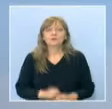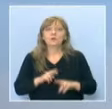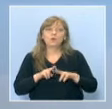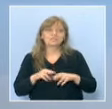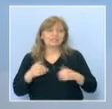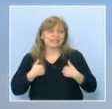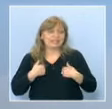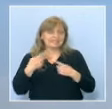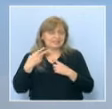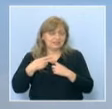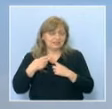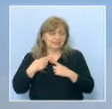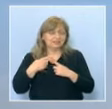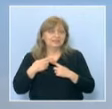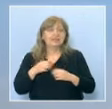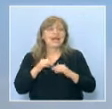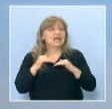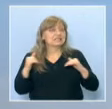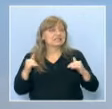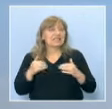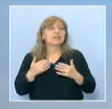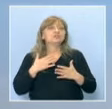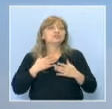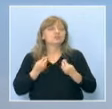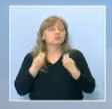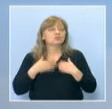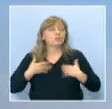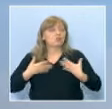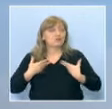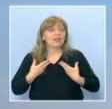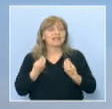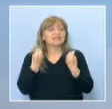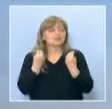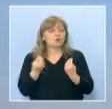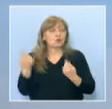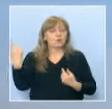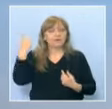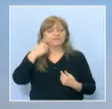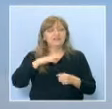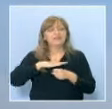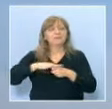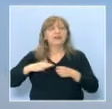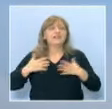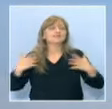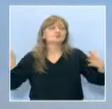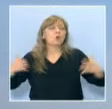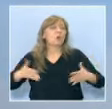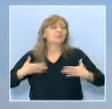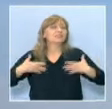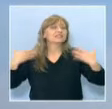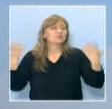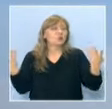Останете с програмата на БНТ 2. Разделяме се с пожелания за приятен ден, изпълнен с много настроение.